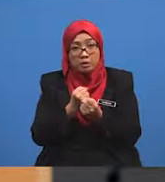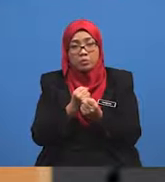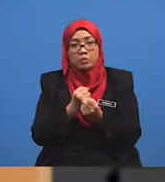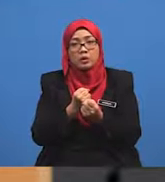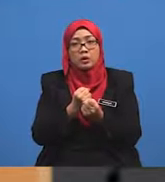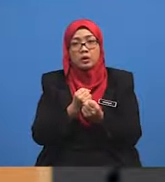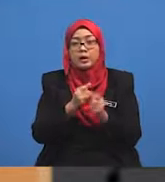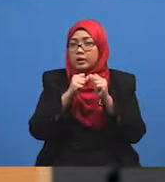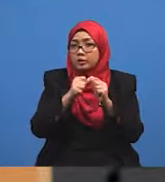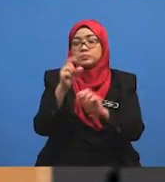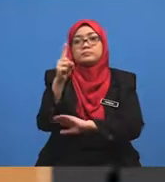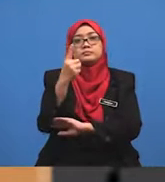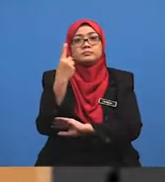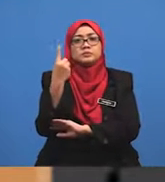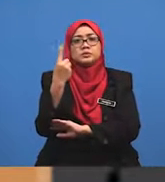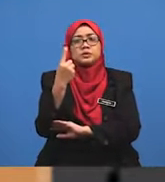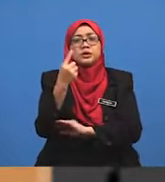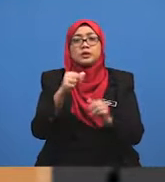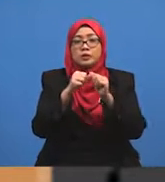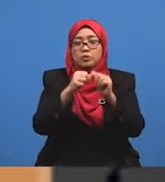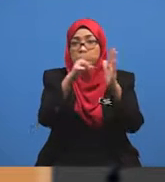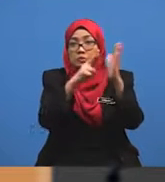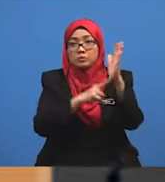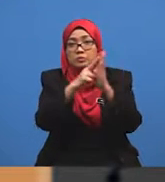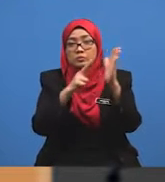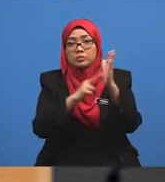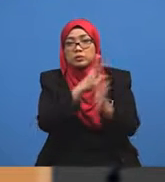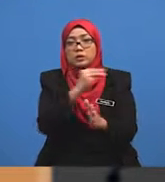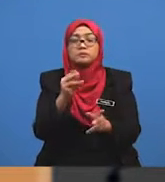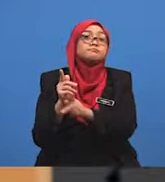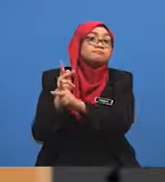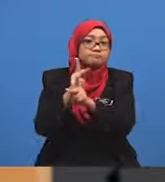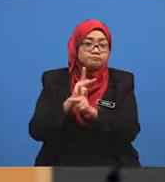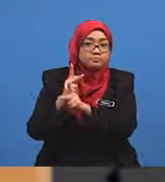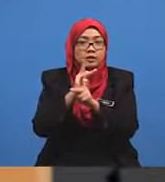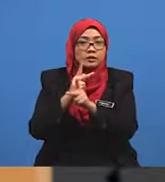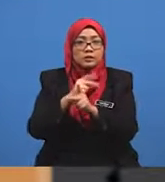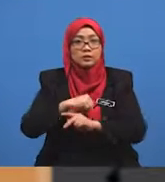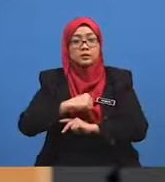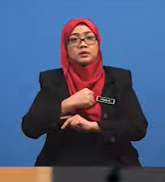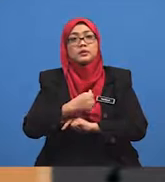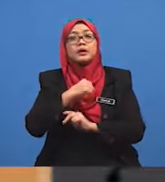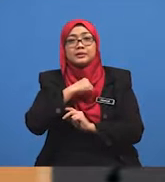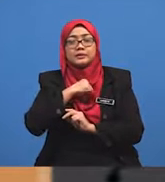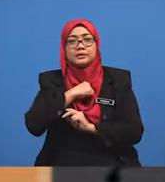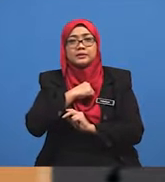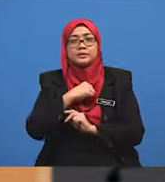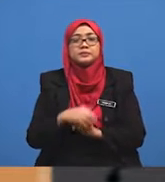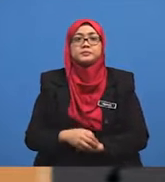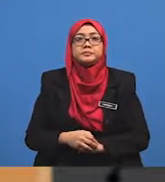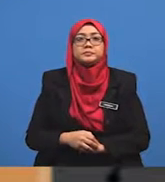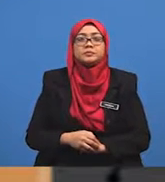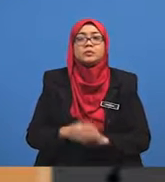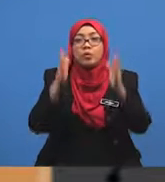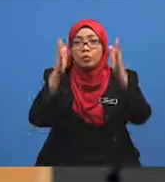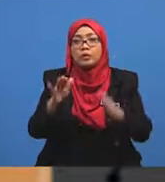agama dengan sempurna serta menjaga akhlak dan menunjukkan keberibadian yang mulia. Orang yang